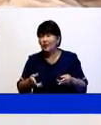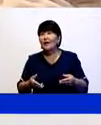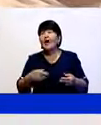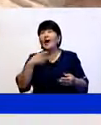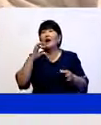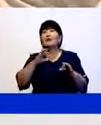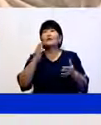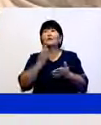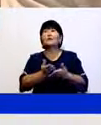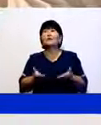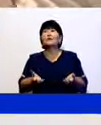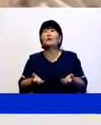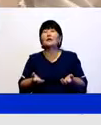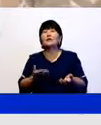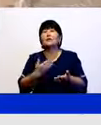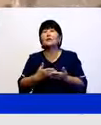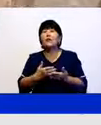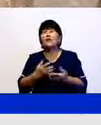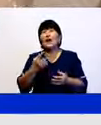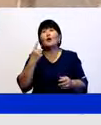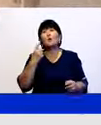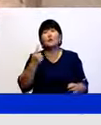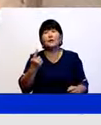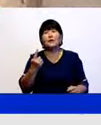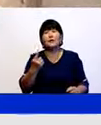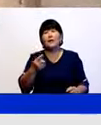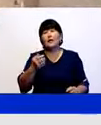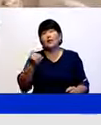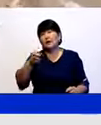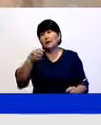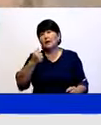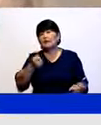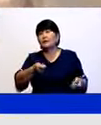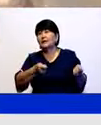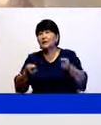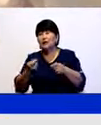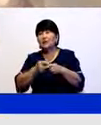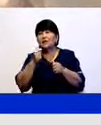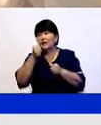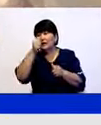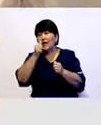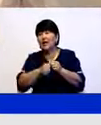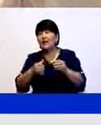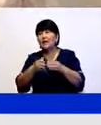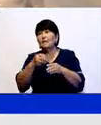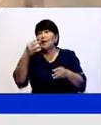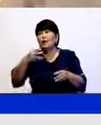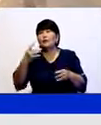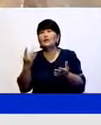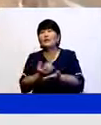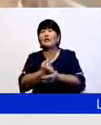өтетін болсақ, мысалға айтатын болсақ, бір бел темірге тартылу үшін жылда әр командадан 30-ға рет